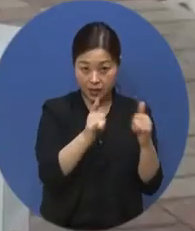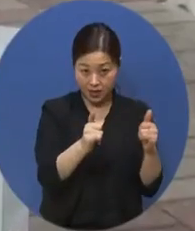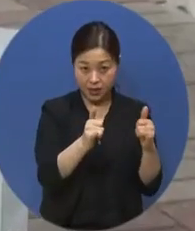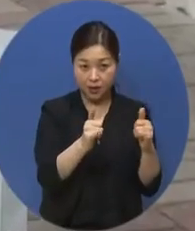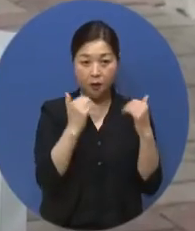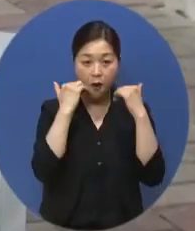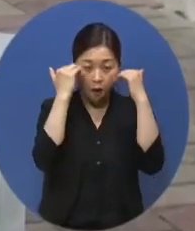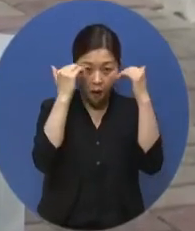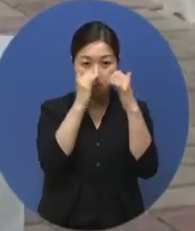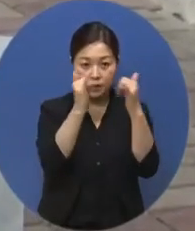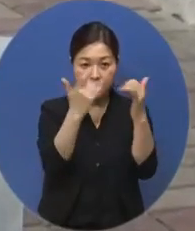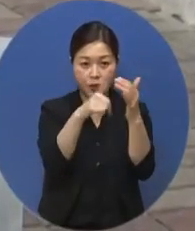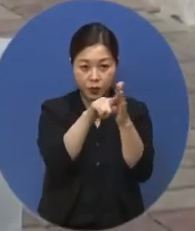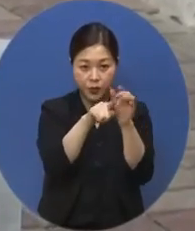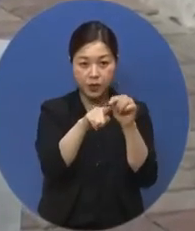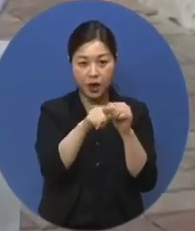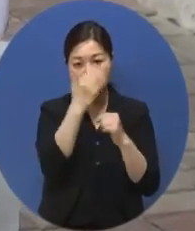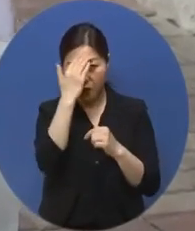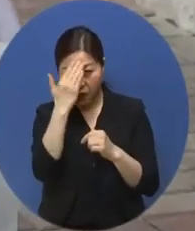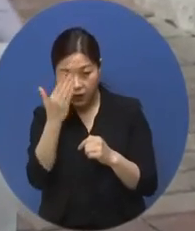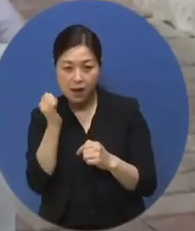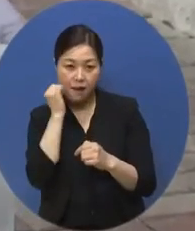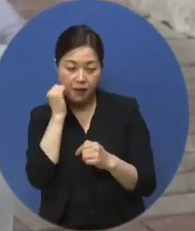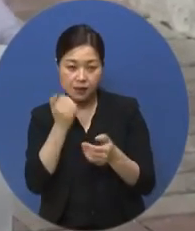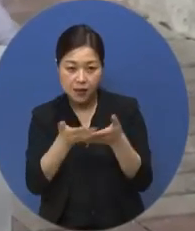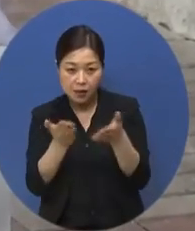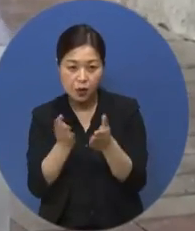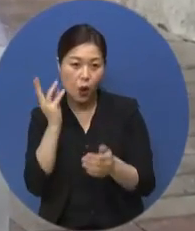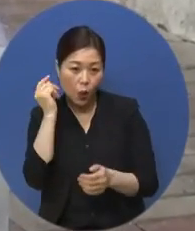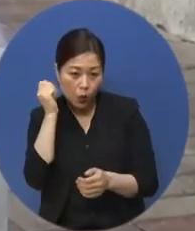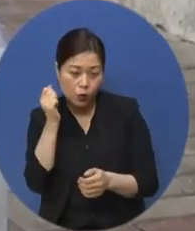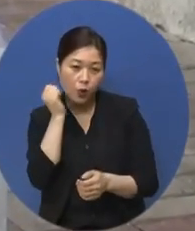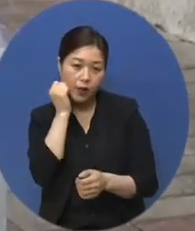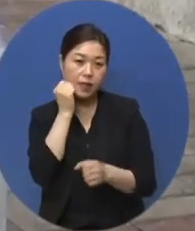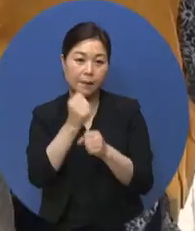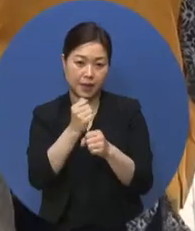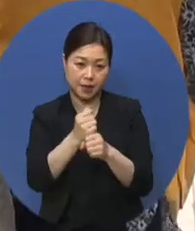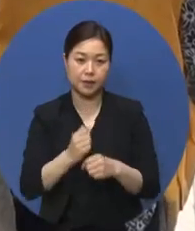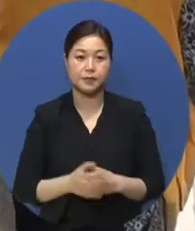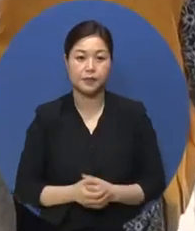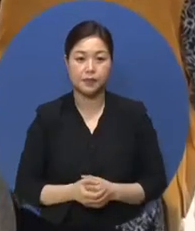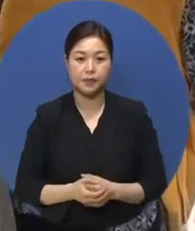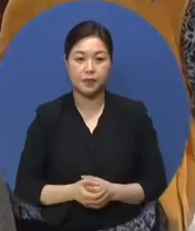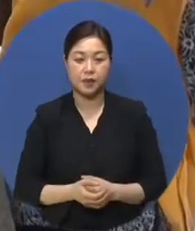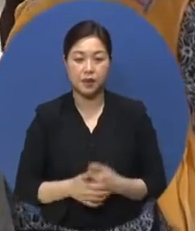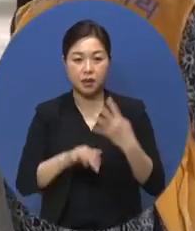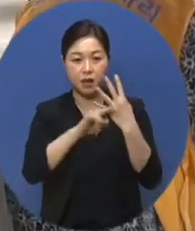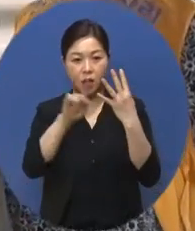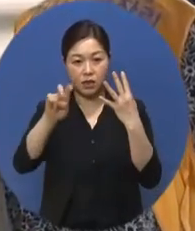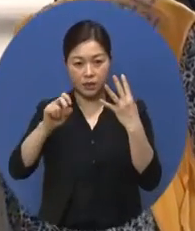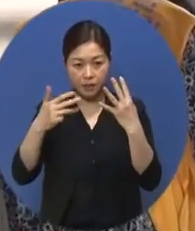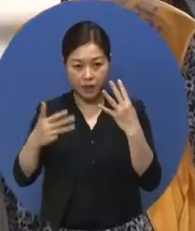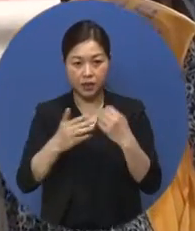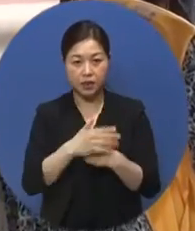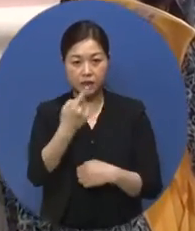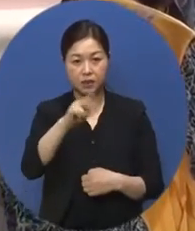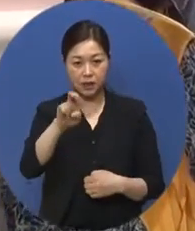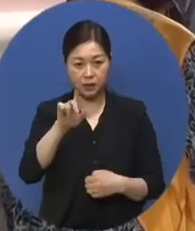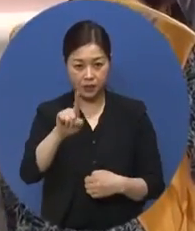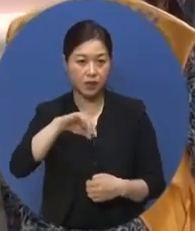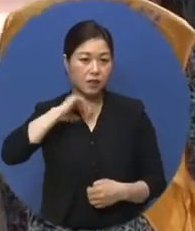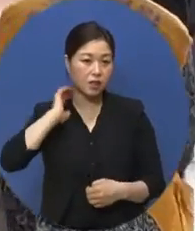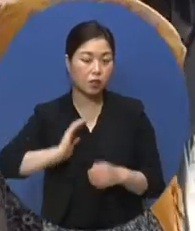어르신들을 위한 무료 간식 나눔 호도과자 만들기 가 한창입니다 28일 2021년